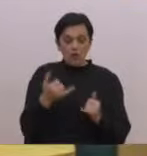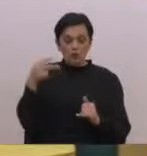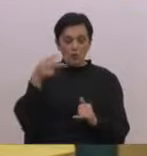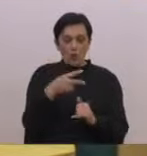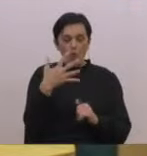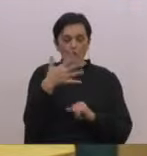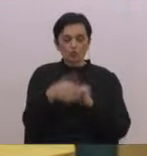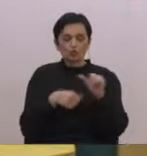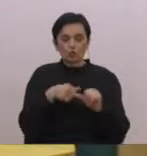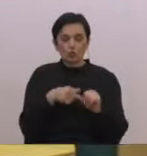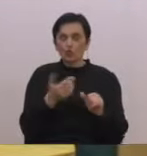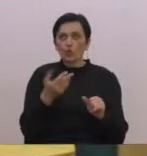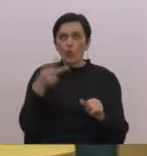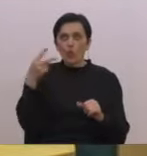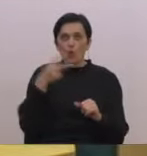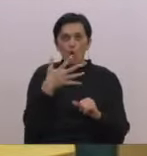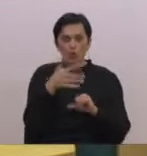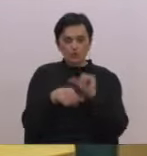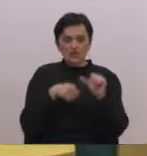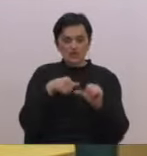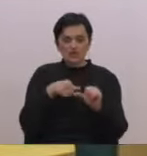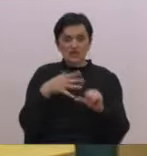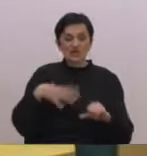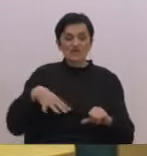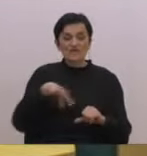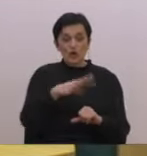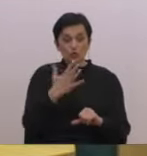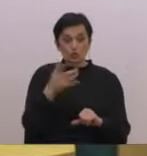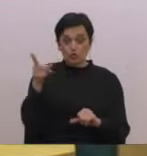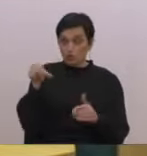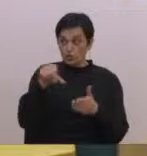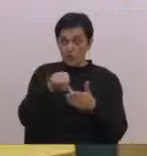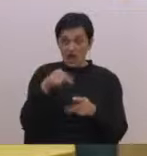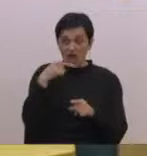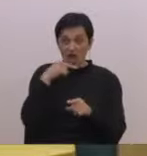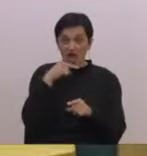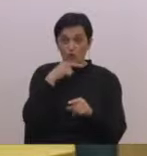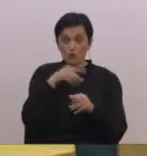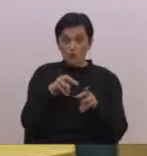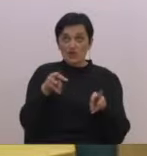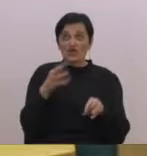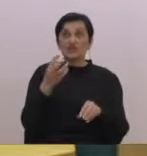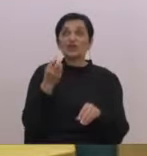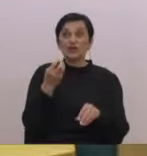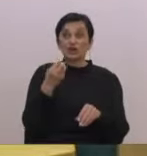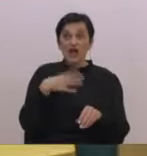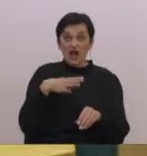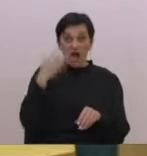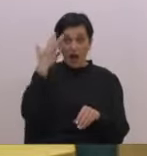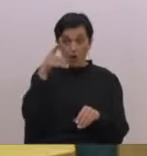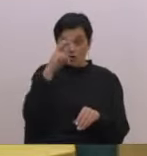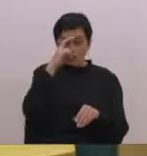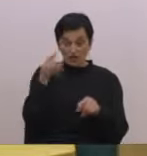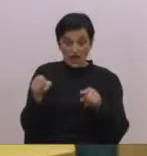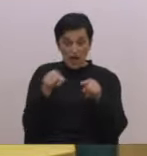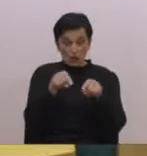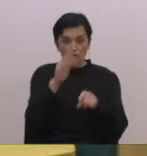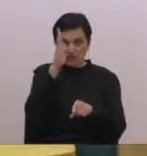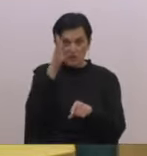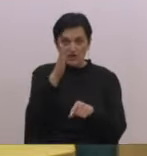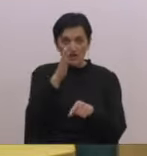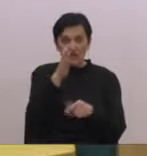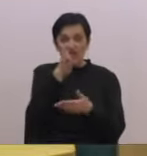da hutsul soda. Urieta sus da hutsul, samco ca nași, kidet cu entui ca uite, economicis ministri da, kide cartul iocneba, helisul plebași,